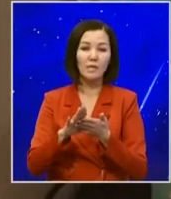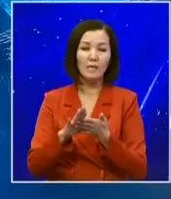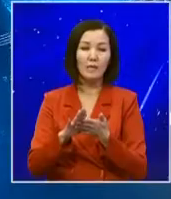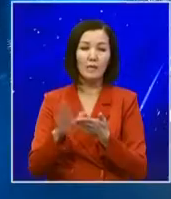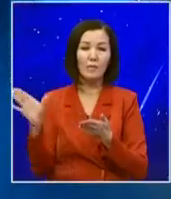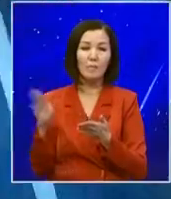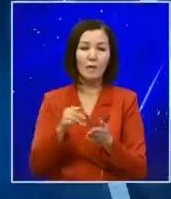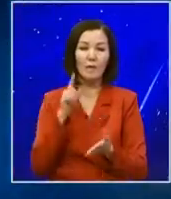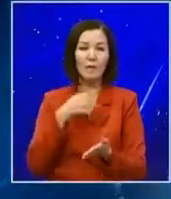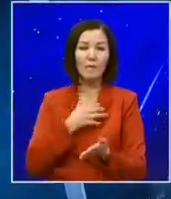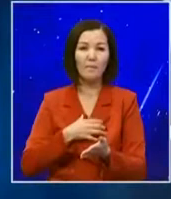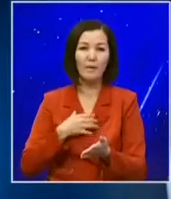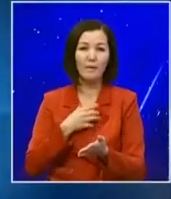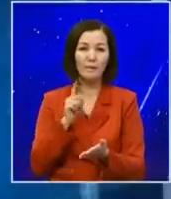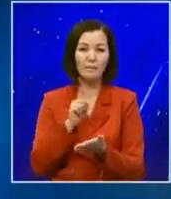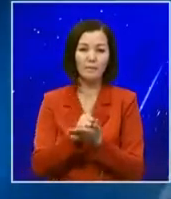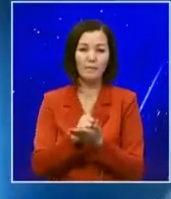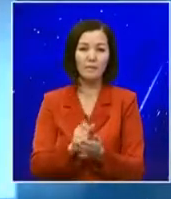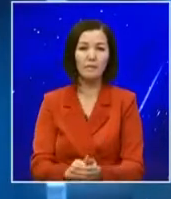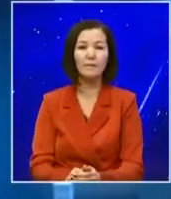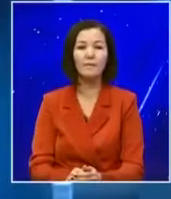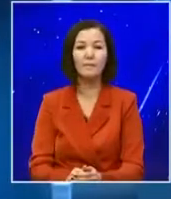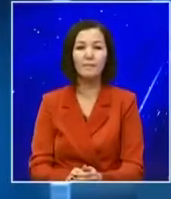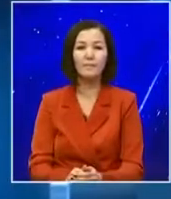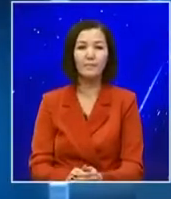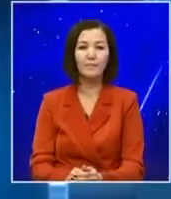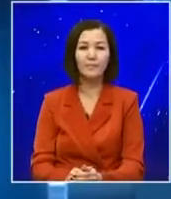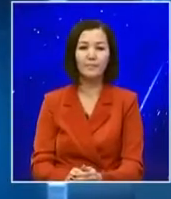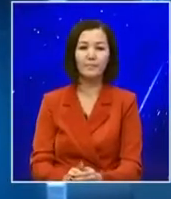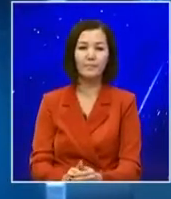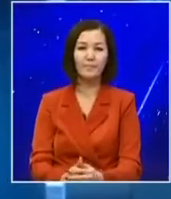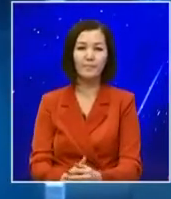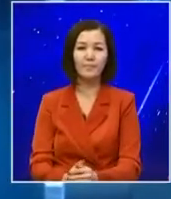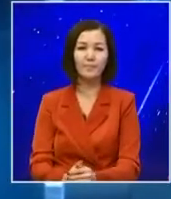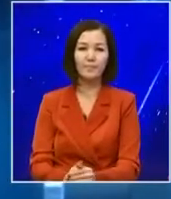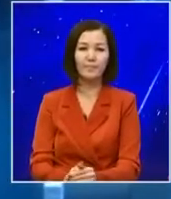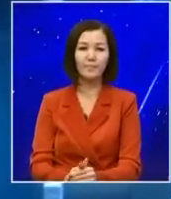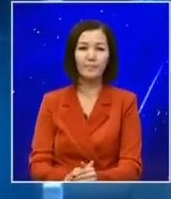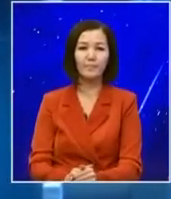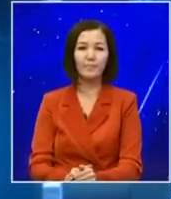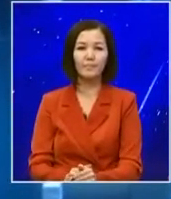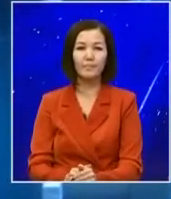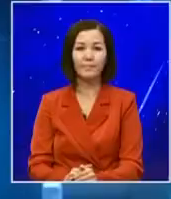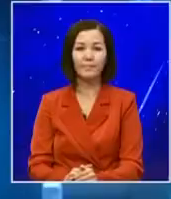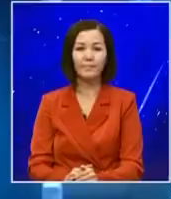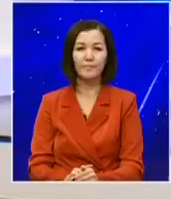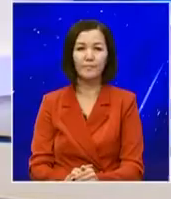маңызды. Медет Жұмабай, Адел Ақжаркенова, Ерболат Антелов, Жетісу телеарнасы.